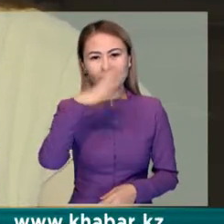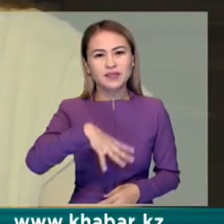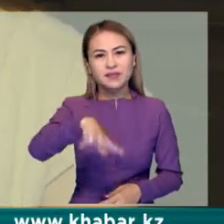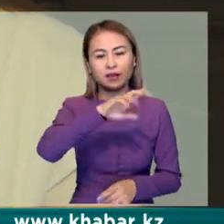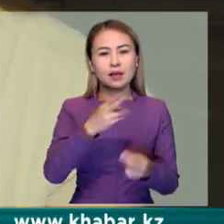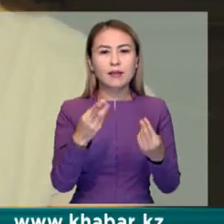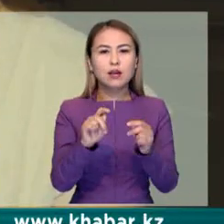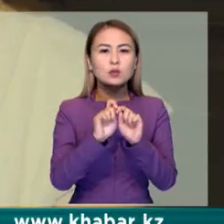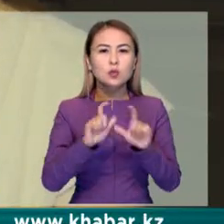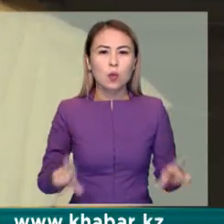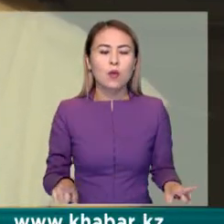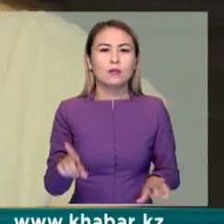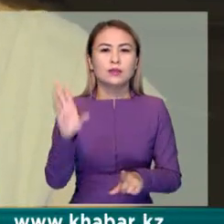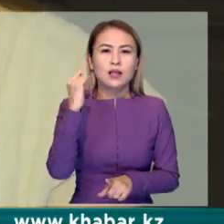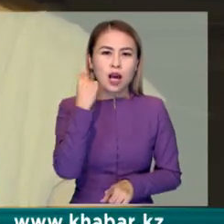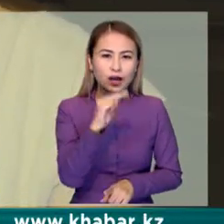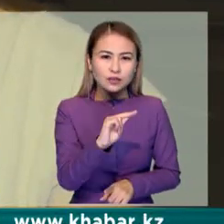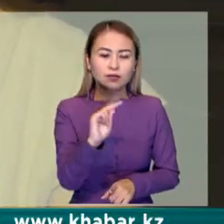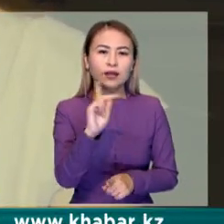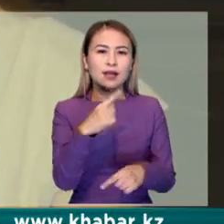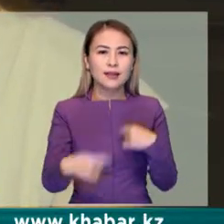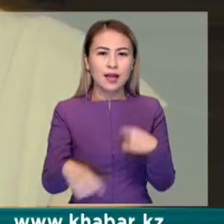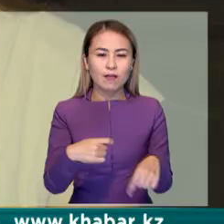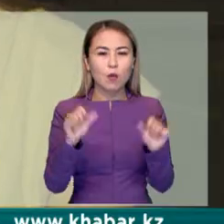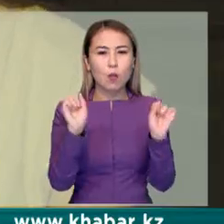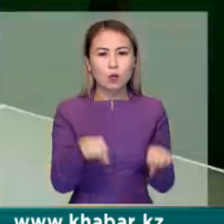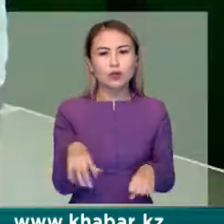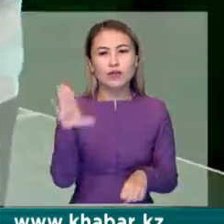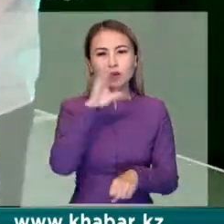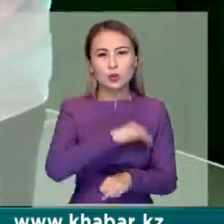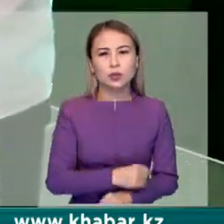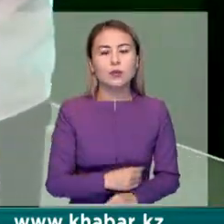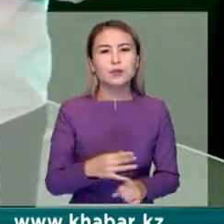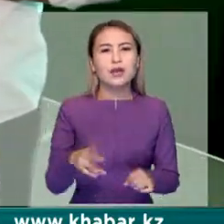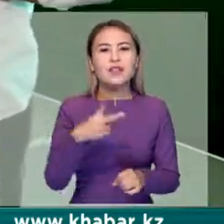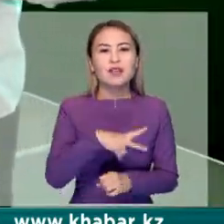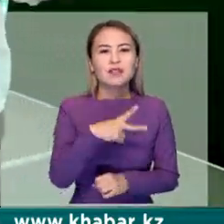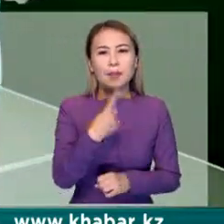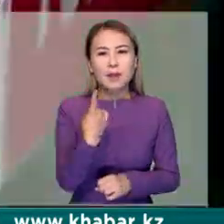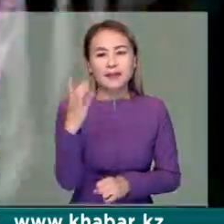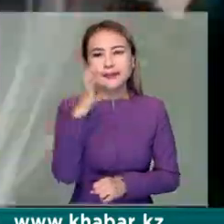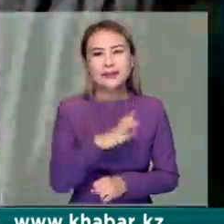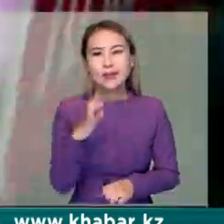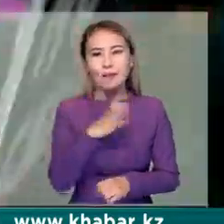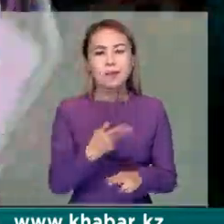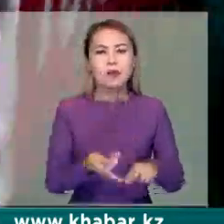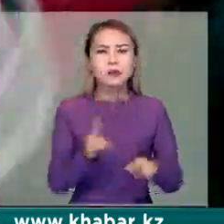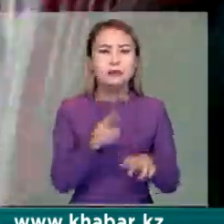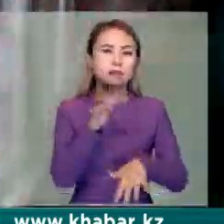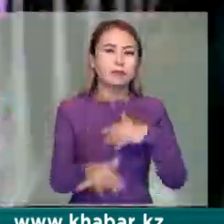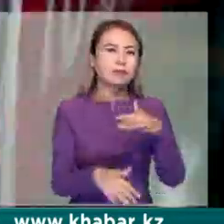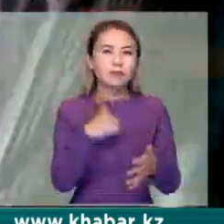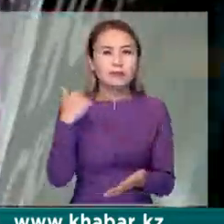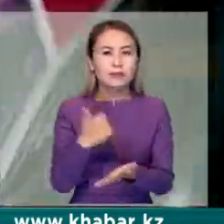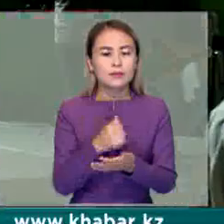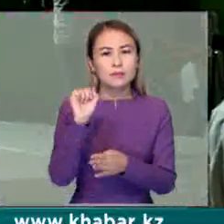мектепке арналған қол жетімді әрі сапалы тауар алуына мүмкіндік беріп отырмыз. Ал 21 қыркүйек күні апорт молдың келушілері бас